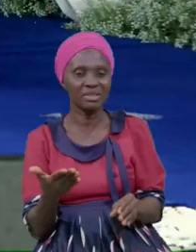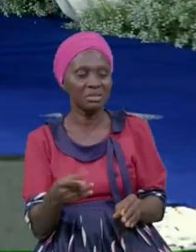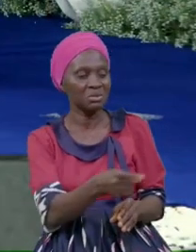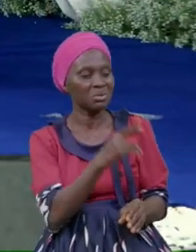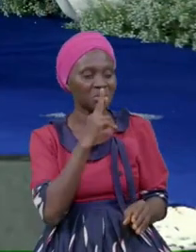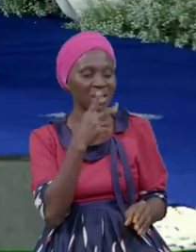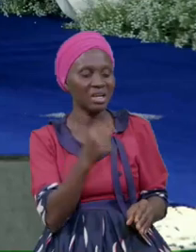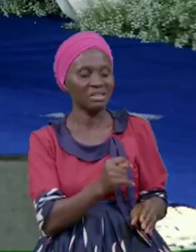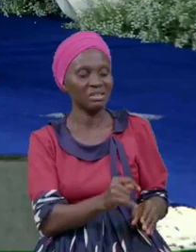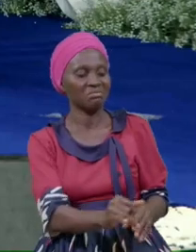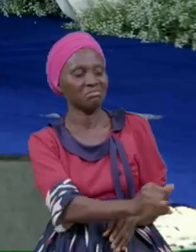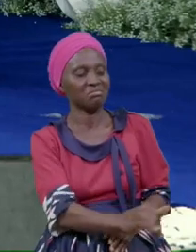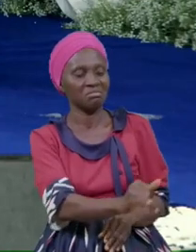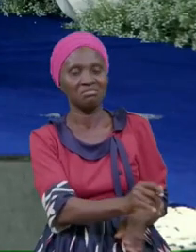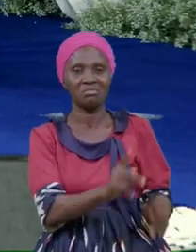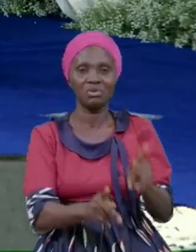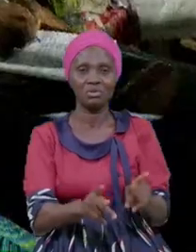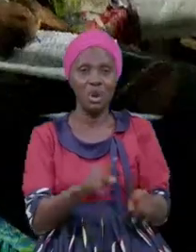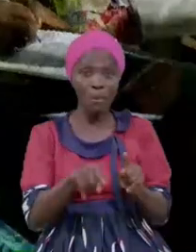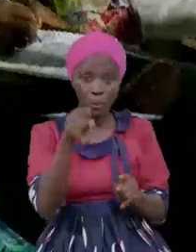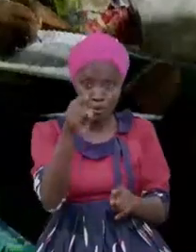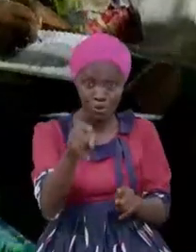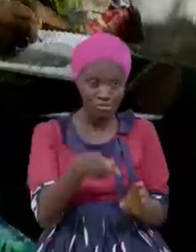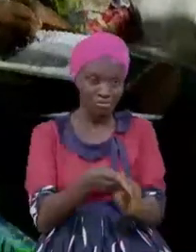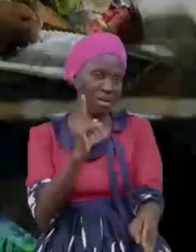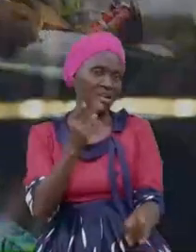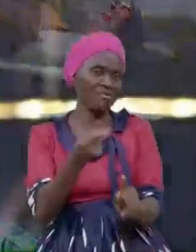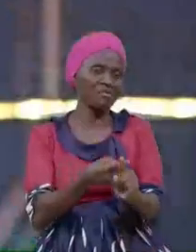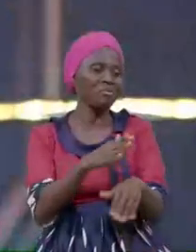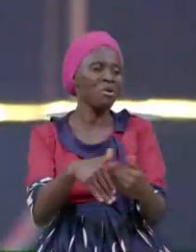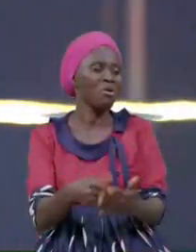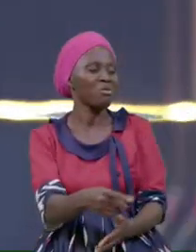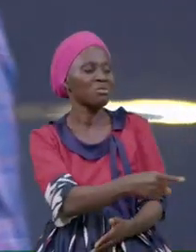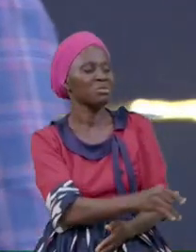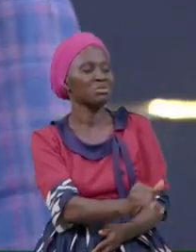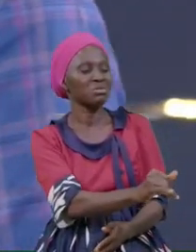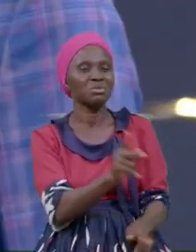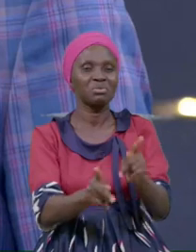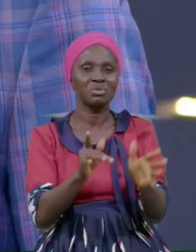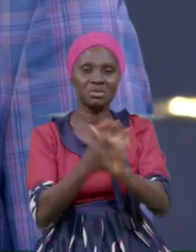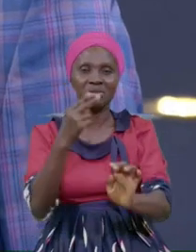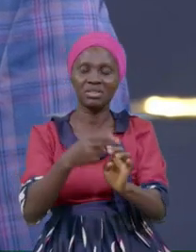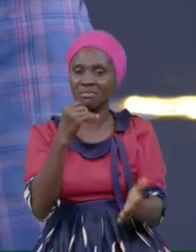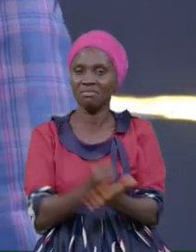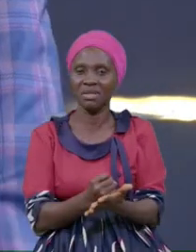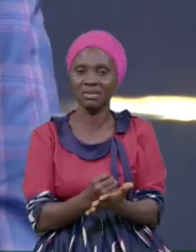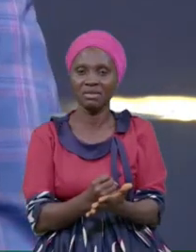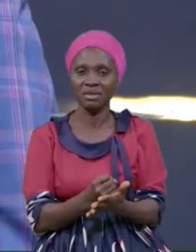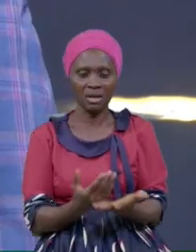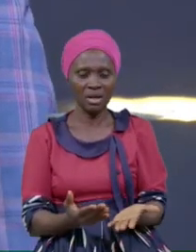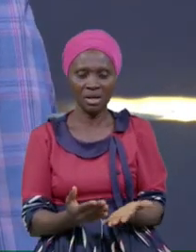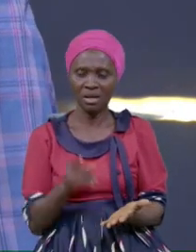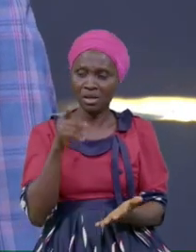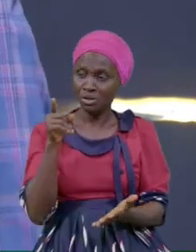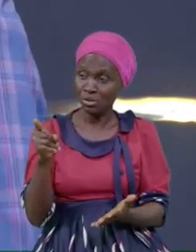Mais tu sortiras de ces gens ordinaires au nom de Jésus. Ah, tu espères quelque chose de lui? Comment est-ce que tu